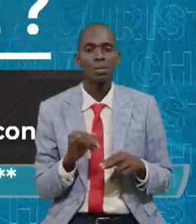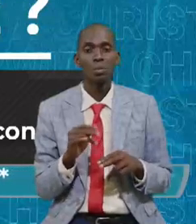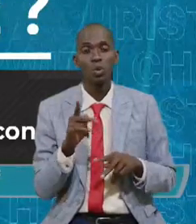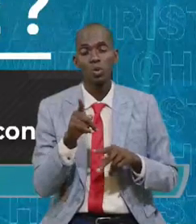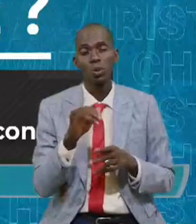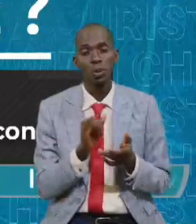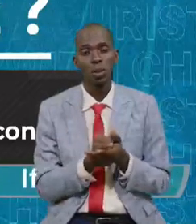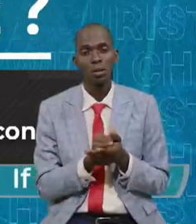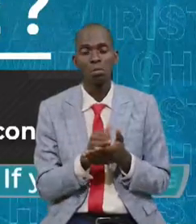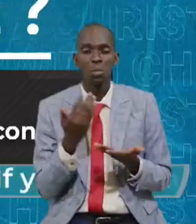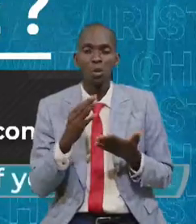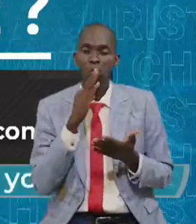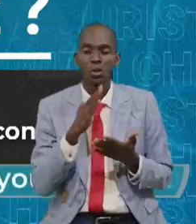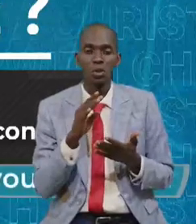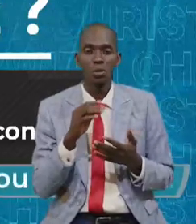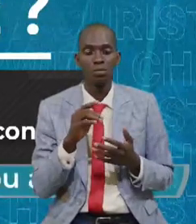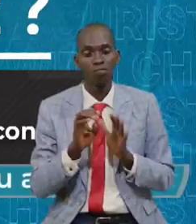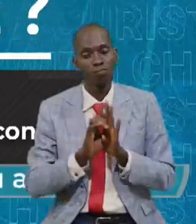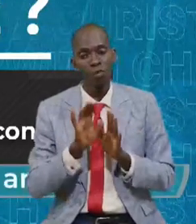Ceux qui sont en ligne,